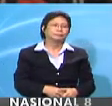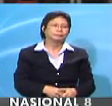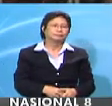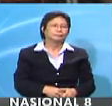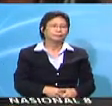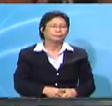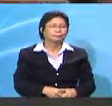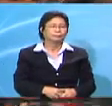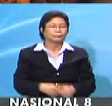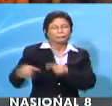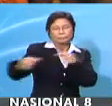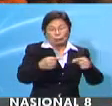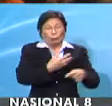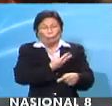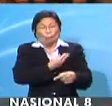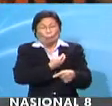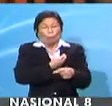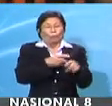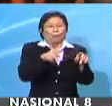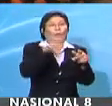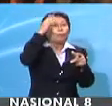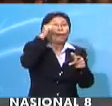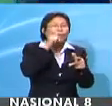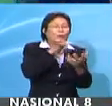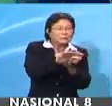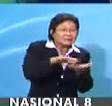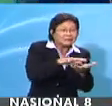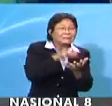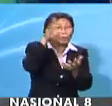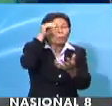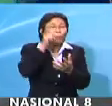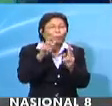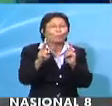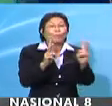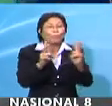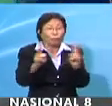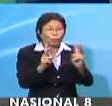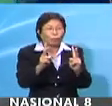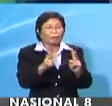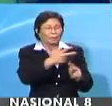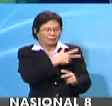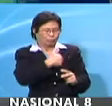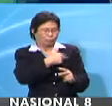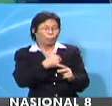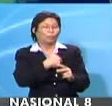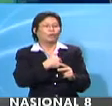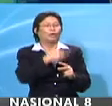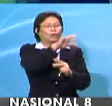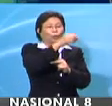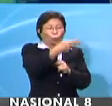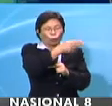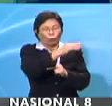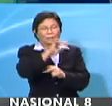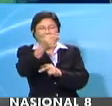perak aksi mendebarkan bergu campuran menemukan dua seteru utama Malaysia dan Indonesia Goh Liu ying